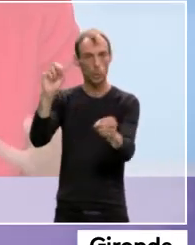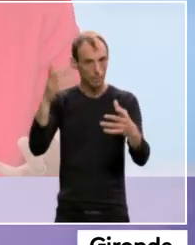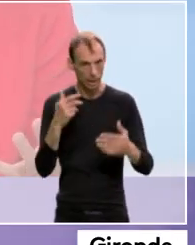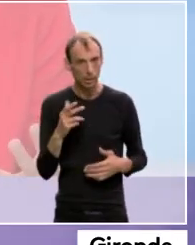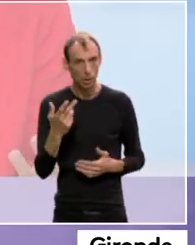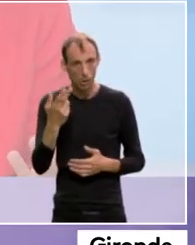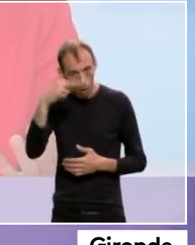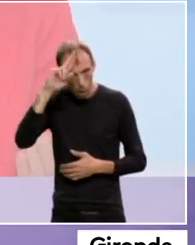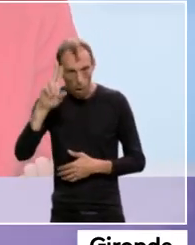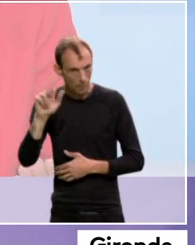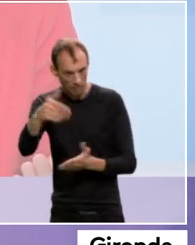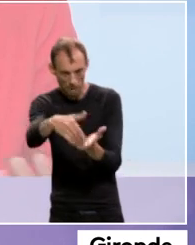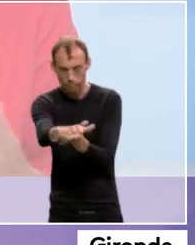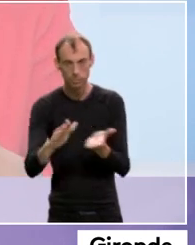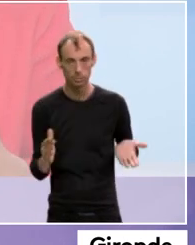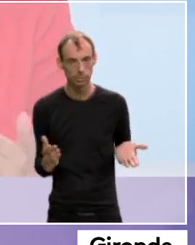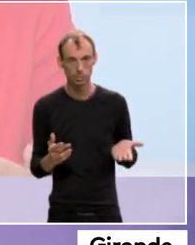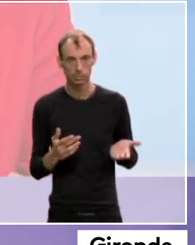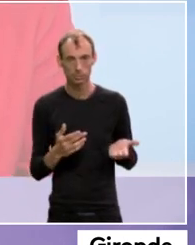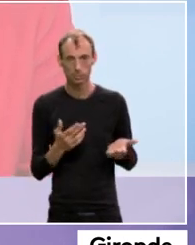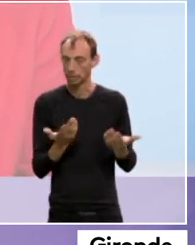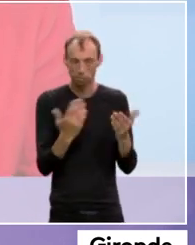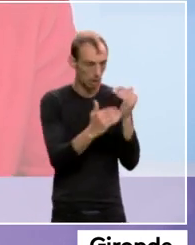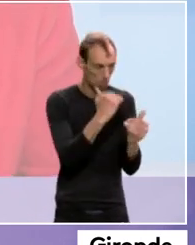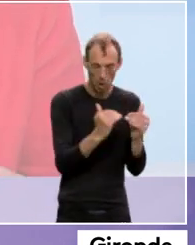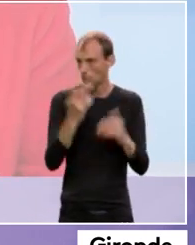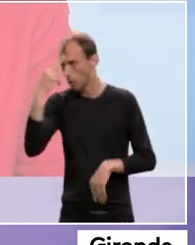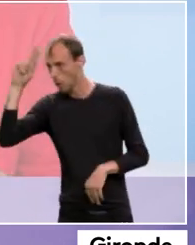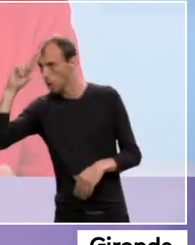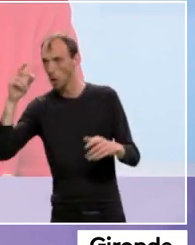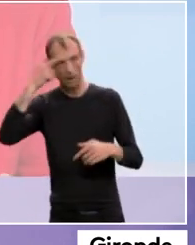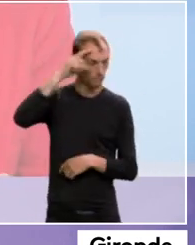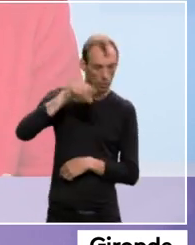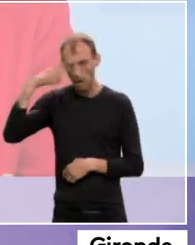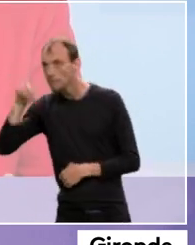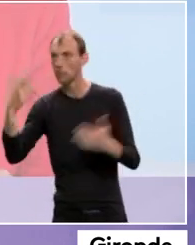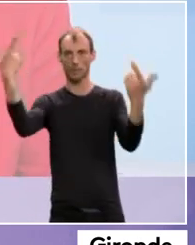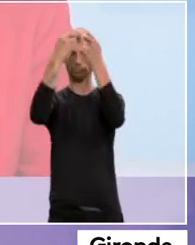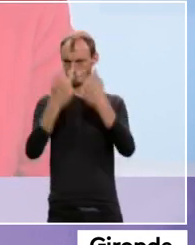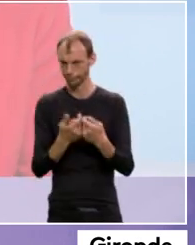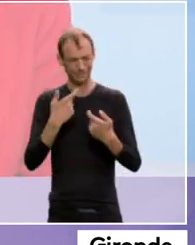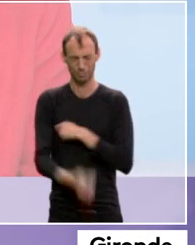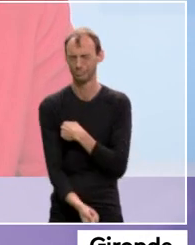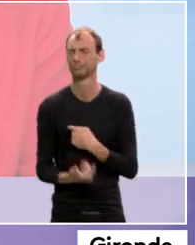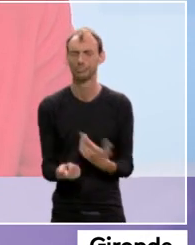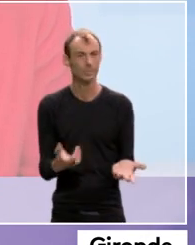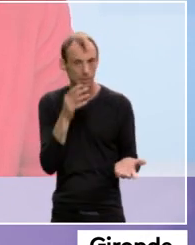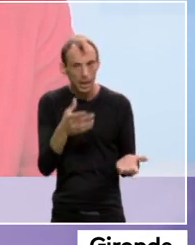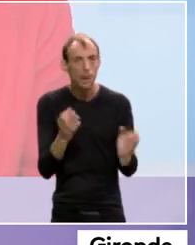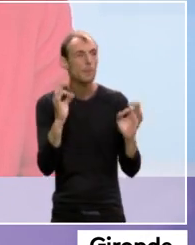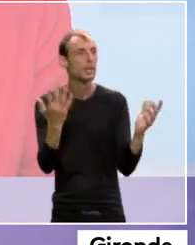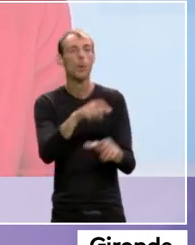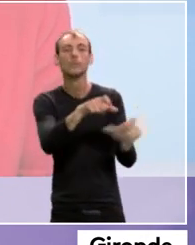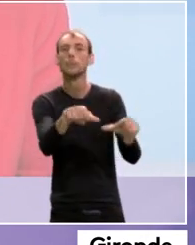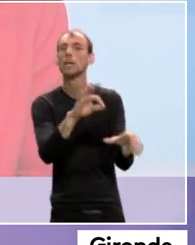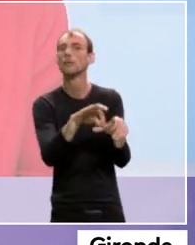compatible avec l'Europe ce que vous proposez donc il faut arrêter de mentir aux Français et notamment à votre électorat et expliquer non